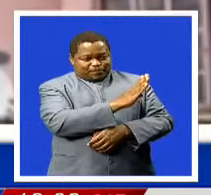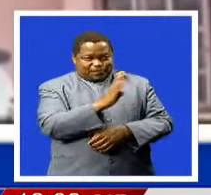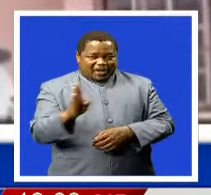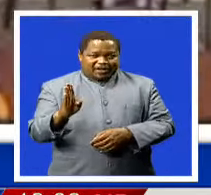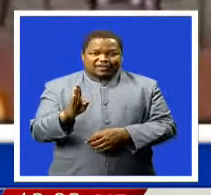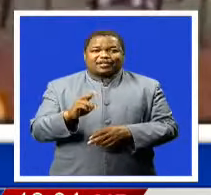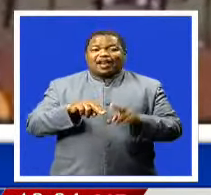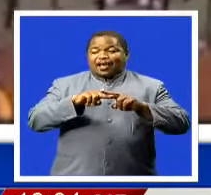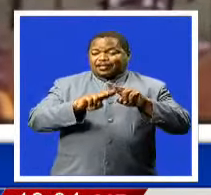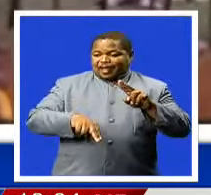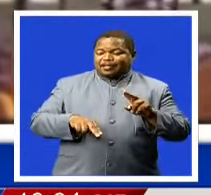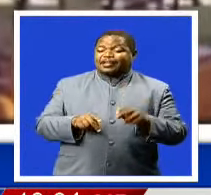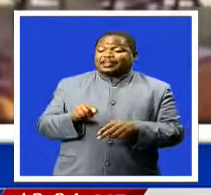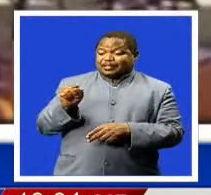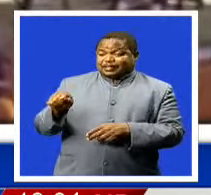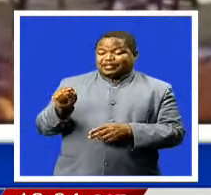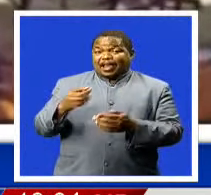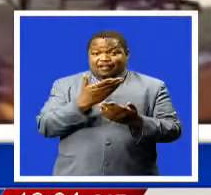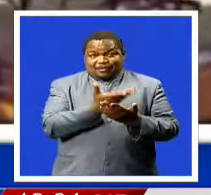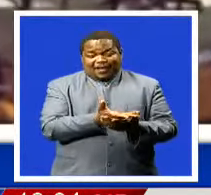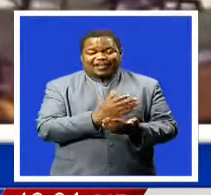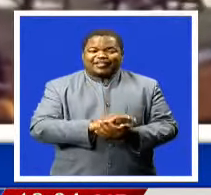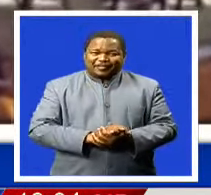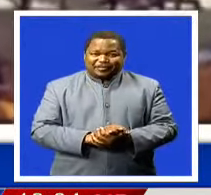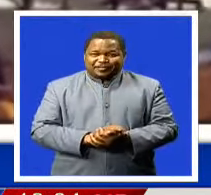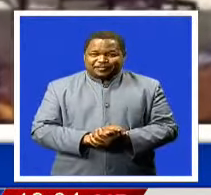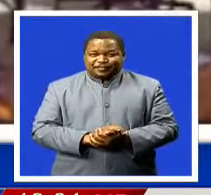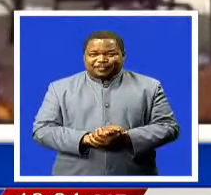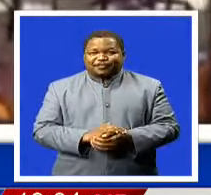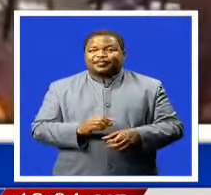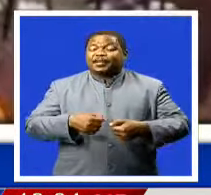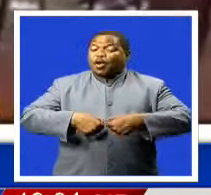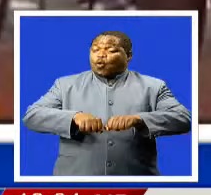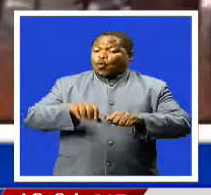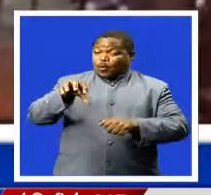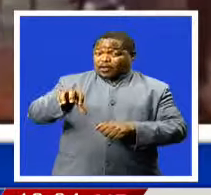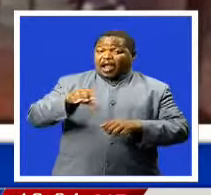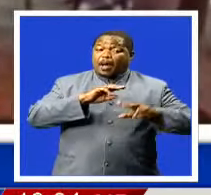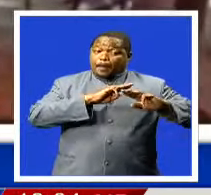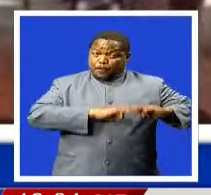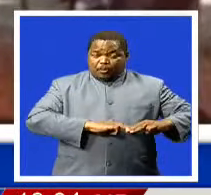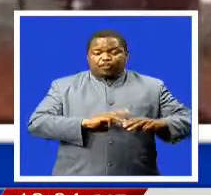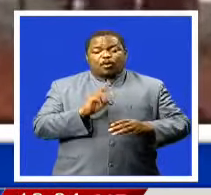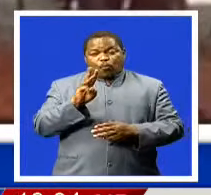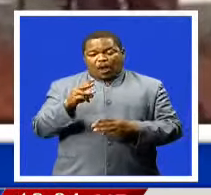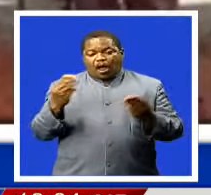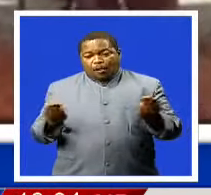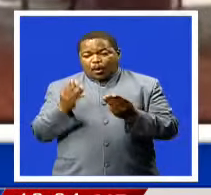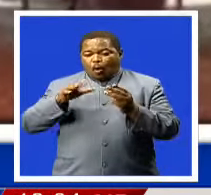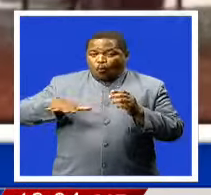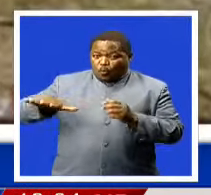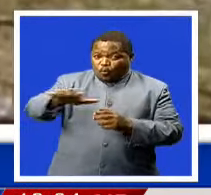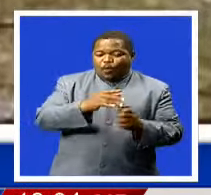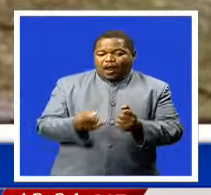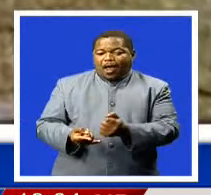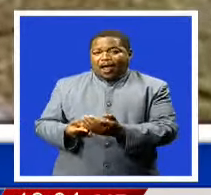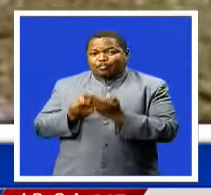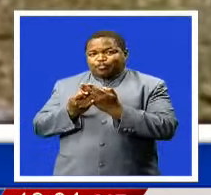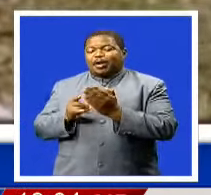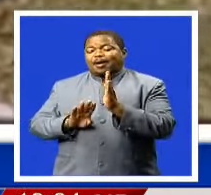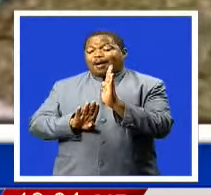kunalesi lesemukela. Lenkundla ithi itibophelele ekutheni ilethe intuthuko yesivenisayo kanti